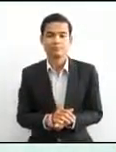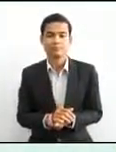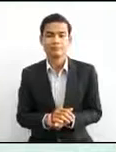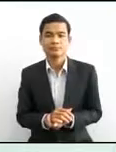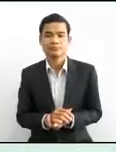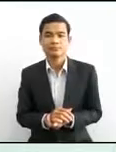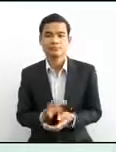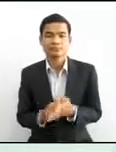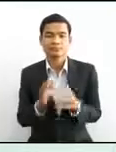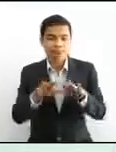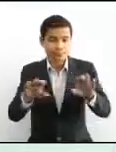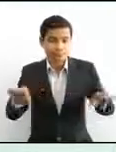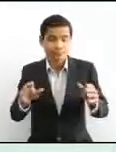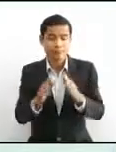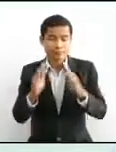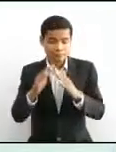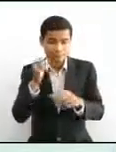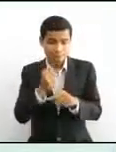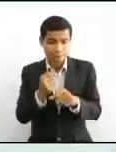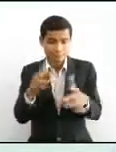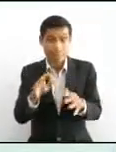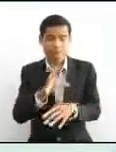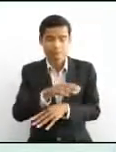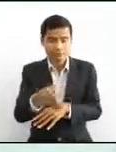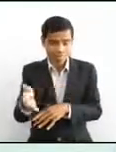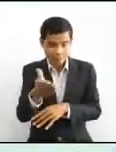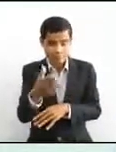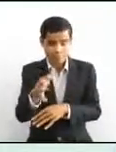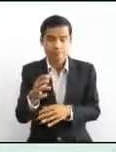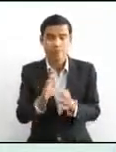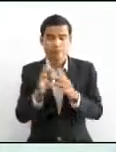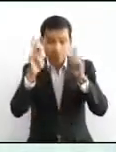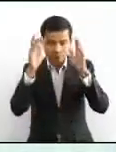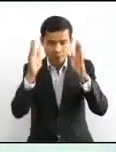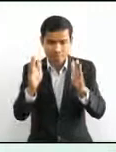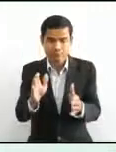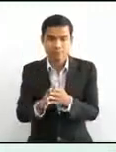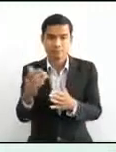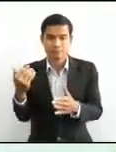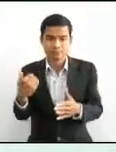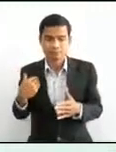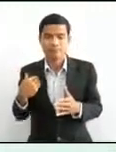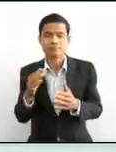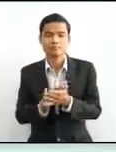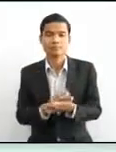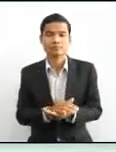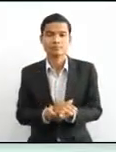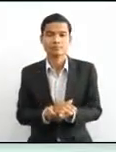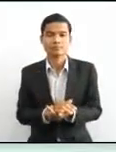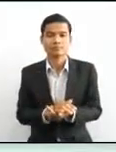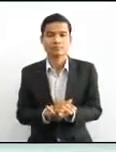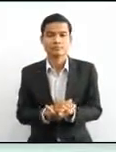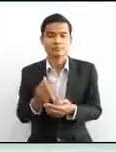Chà, nhưng con bán phơi cái cạp tiền. Cụp này, nạ cụ thằng này ní. Còn nơi ta mên.